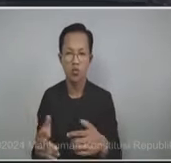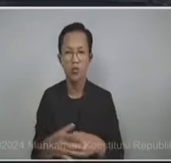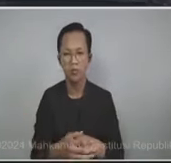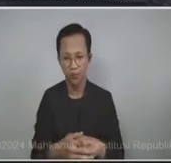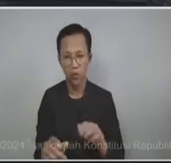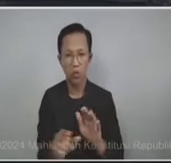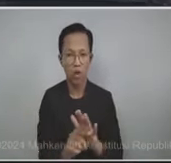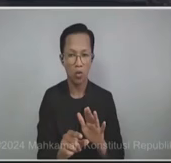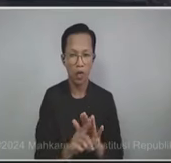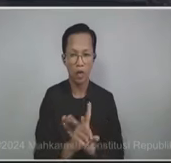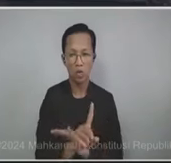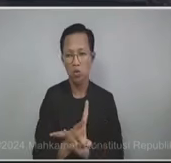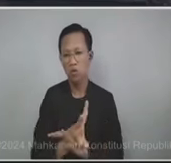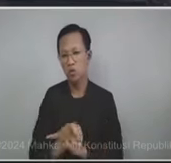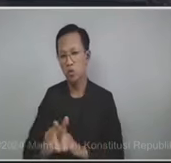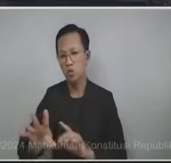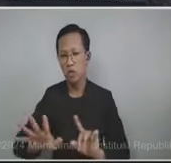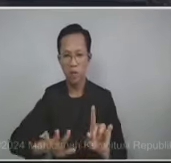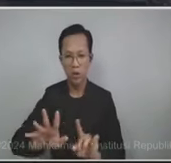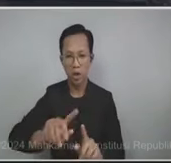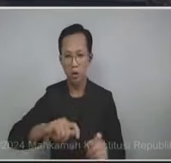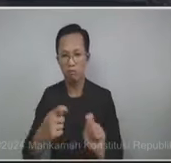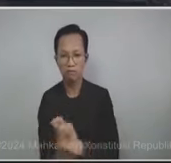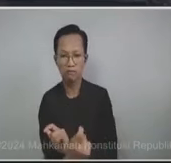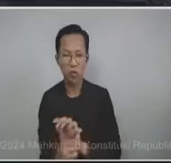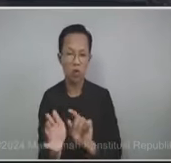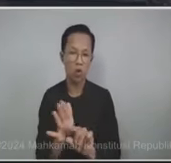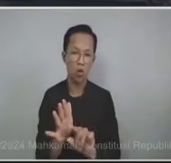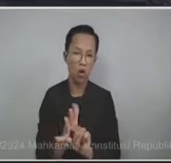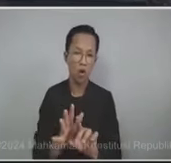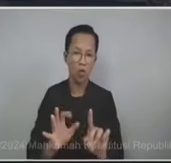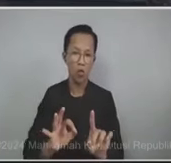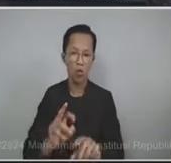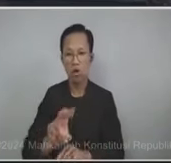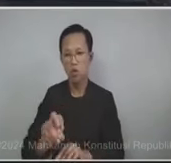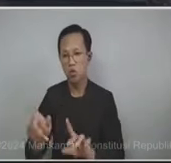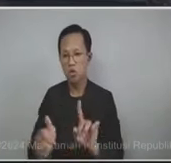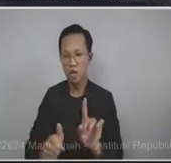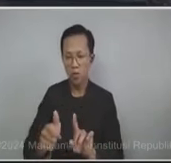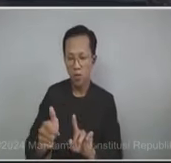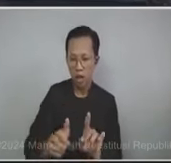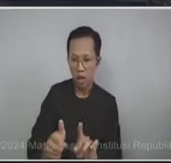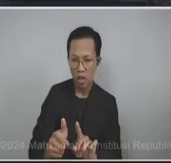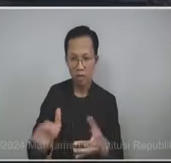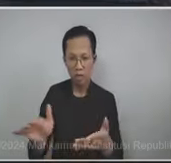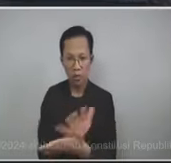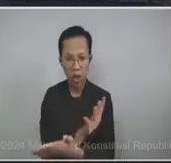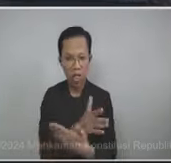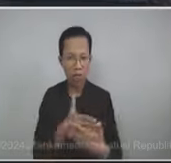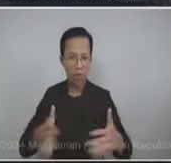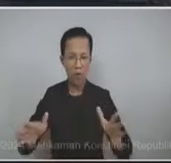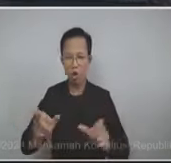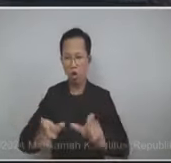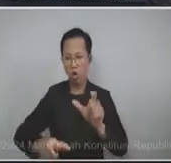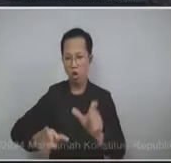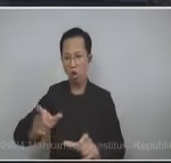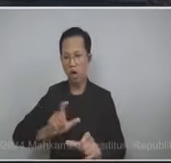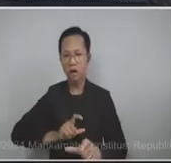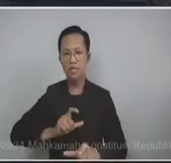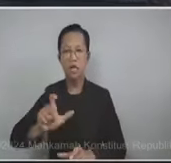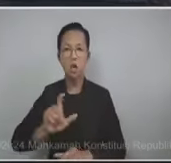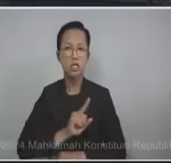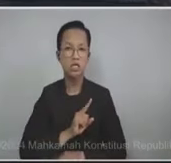125 sampai dengan diubahnya dengan undang-undang 10 2016 telah dibuka kesempatan bagi bakal calon perseorangan yang memenuhi syarat untuk dapat menjadi